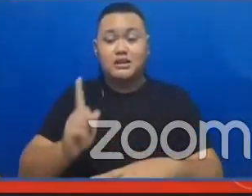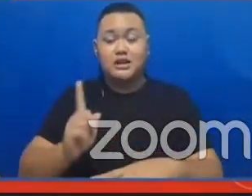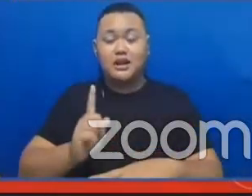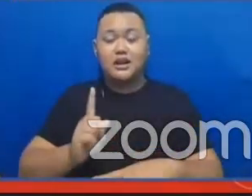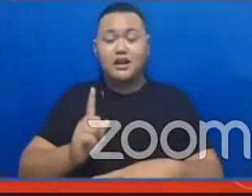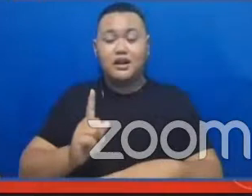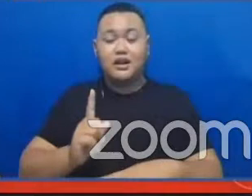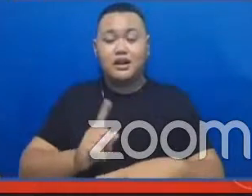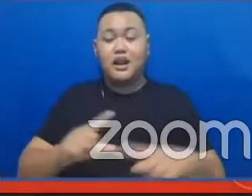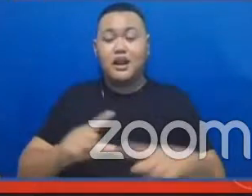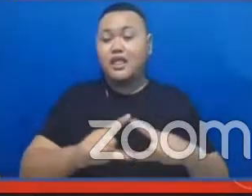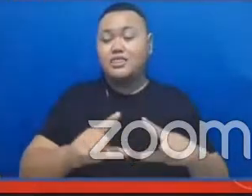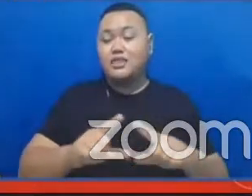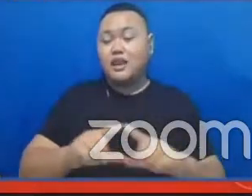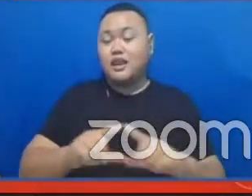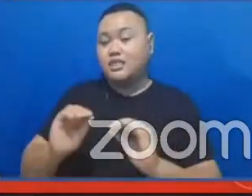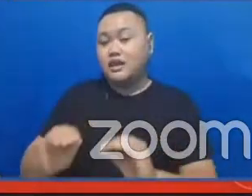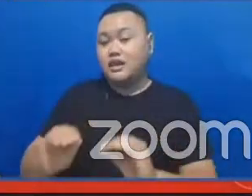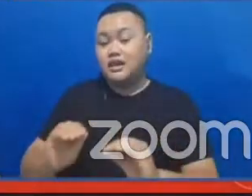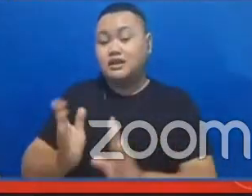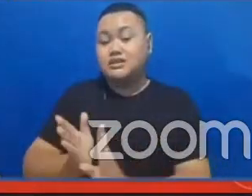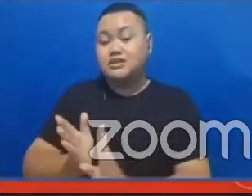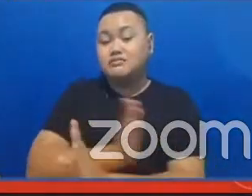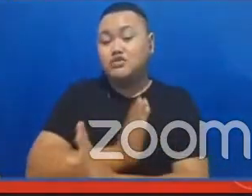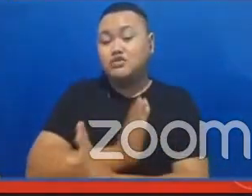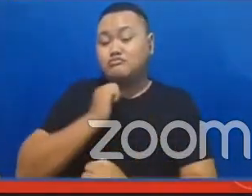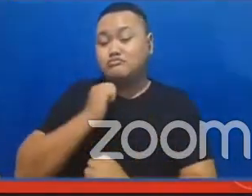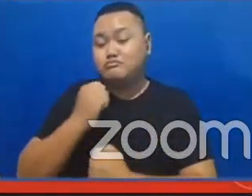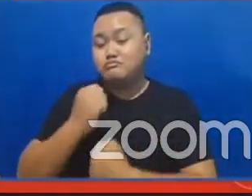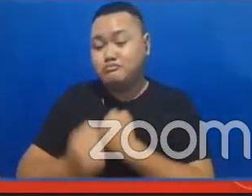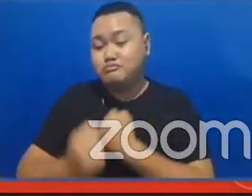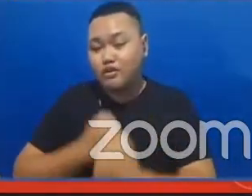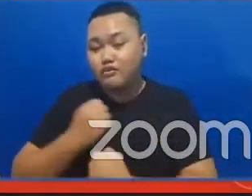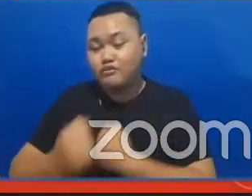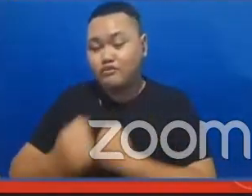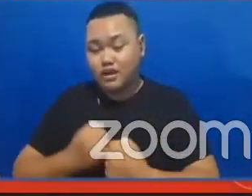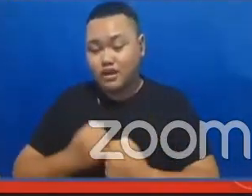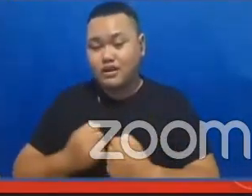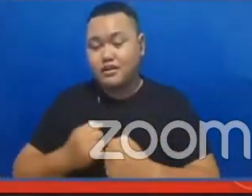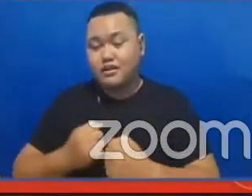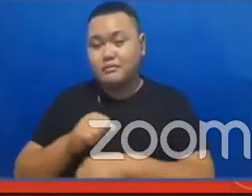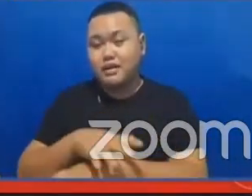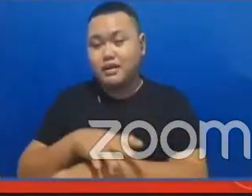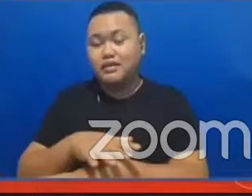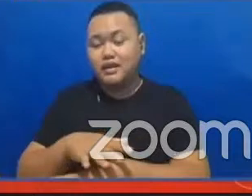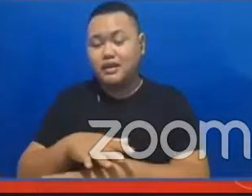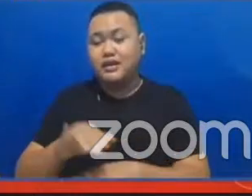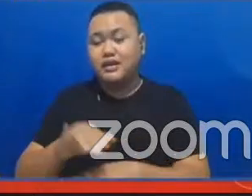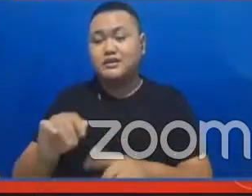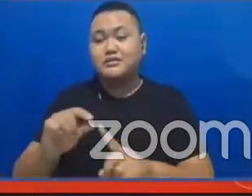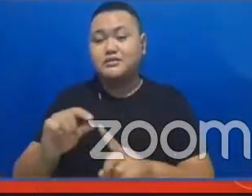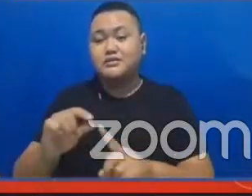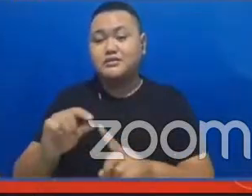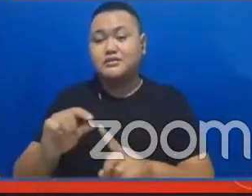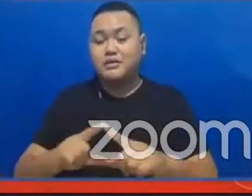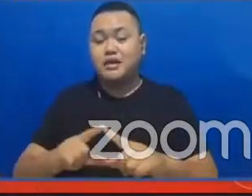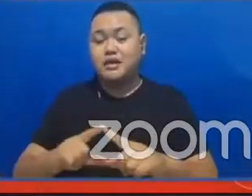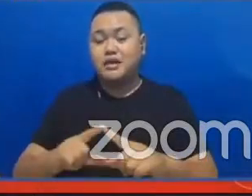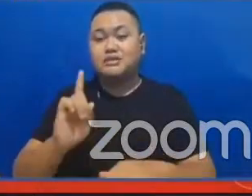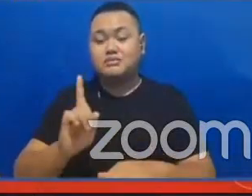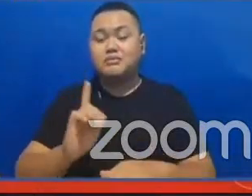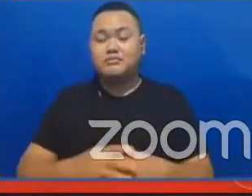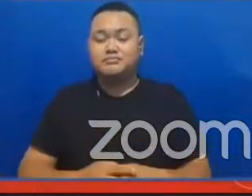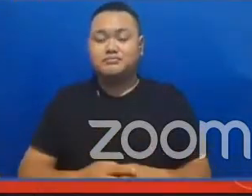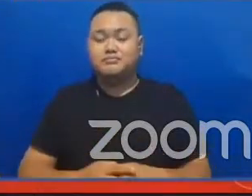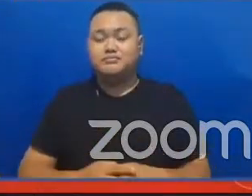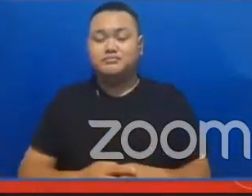bahan ajar dan kalau melakukan praktikum IPA tentu harus dilengkapi dengan LKPD yang memang berorientasi pada